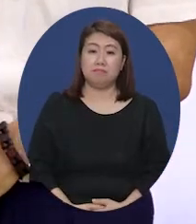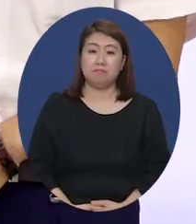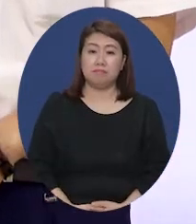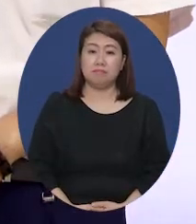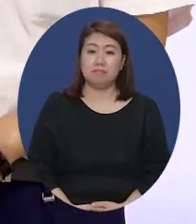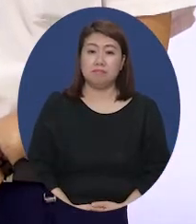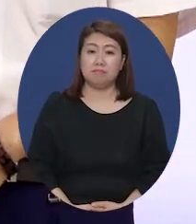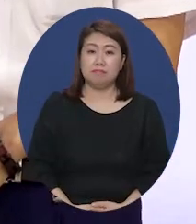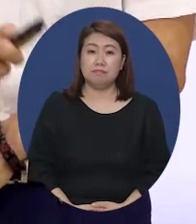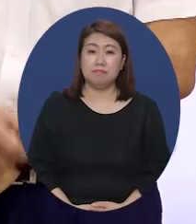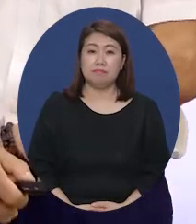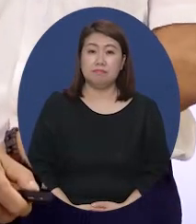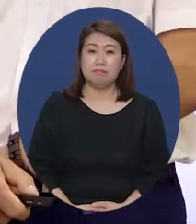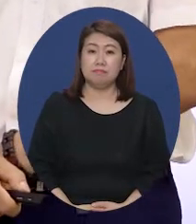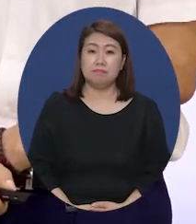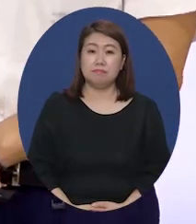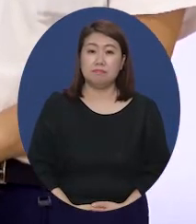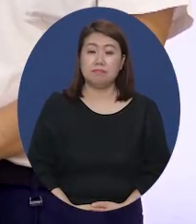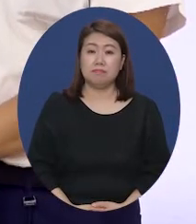다음 보면은